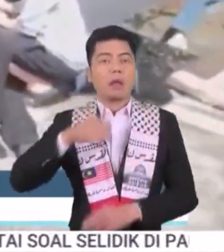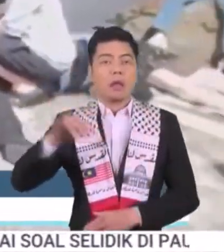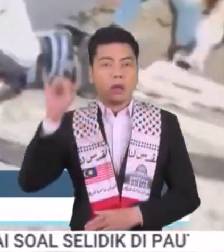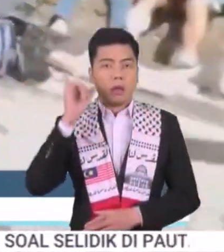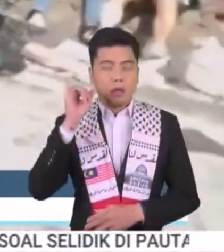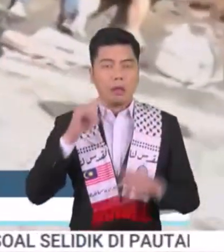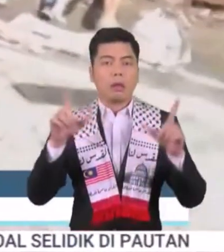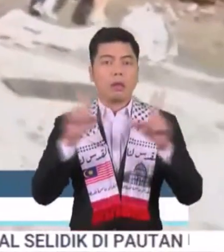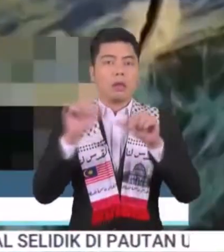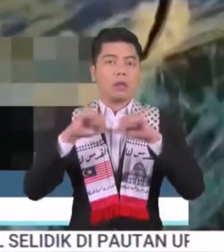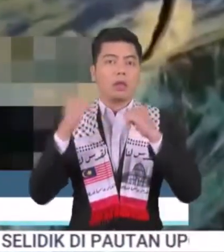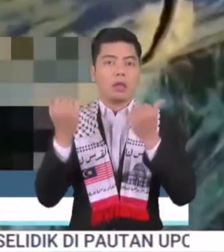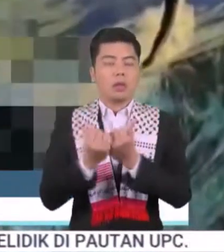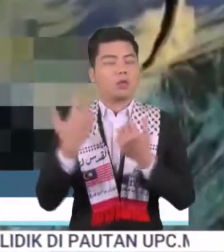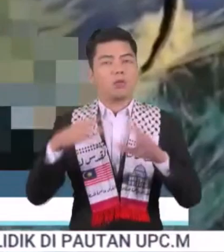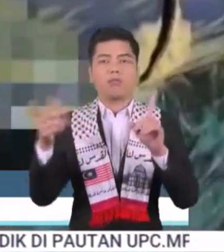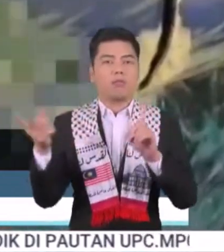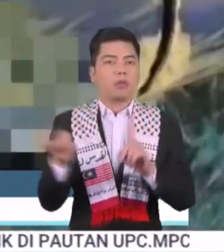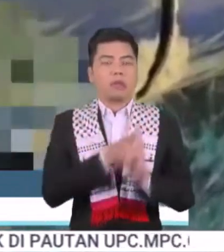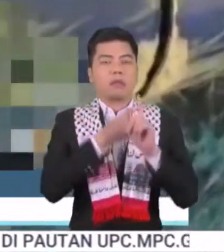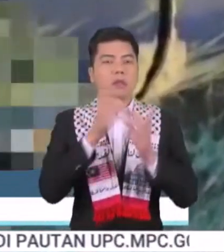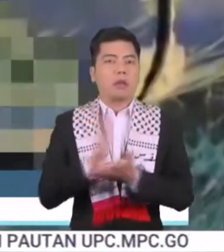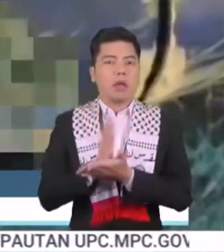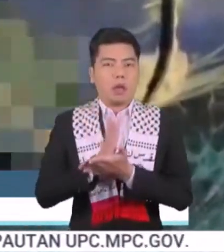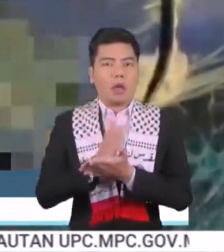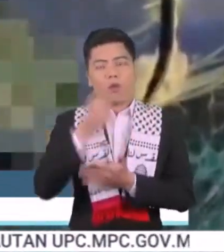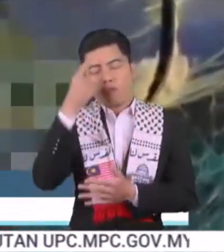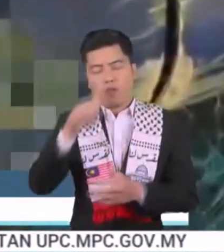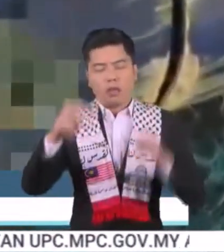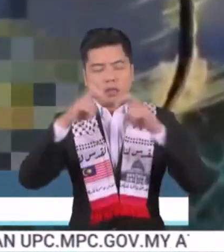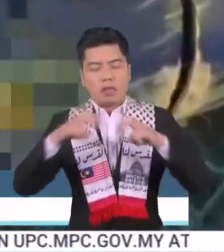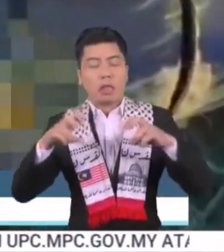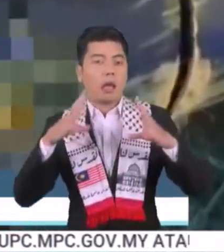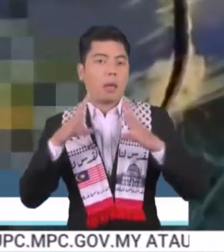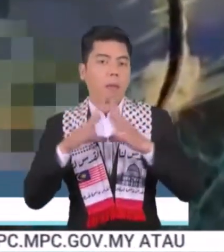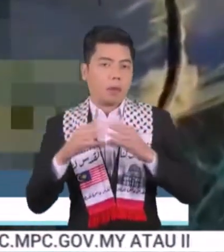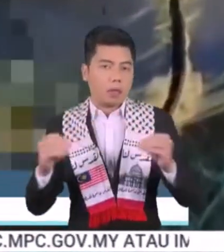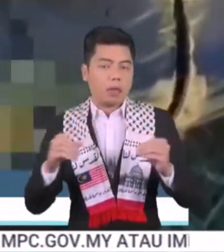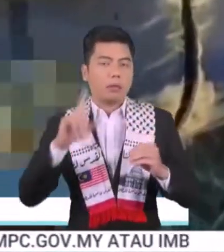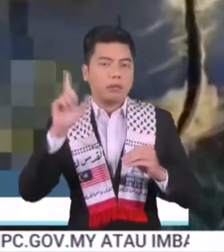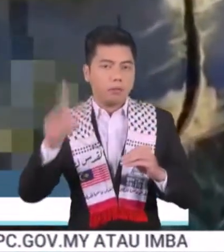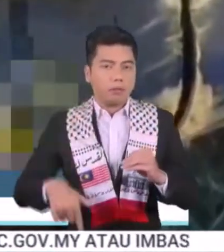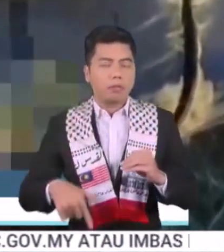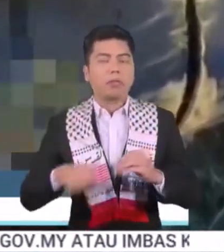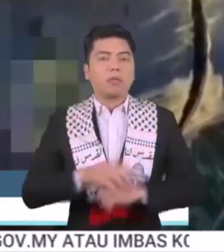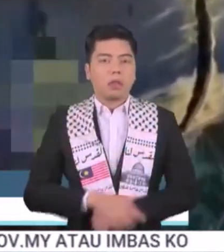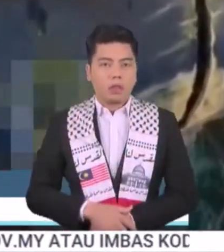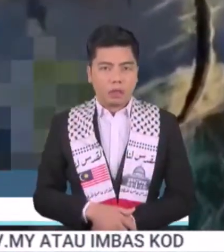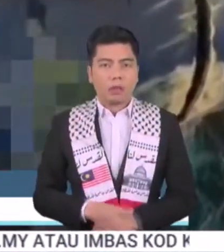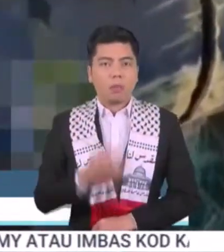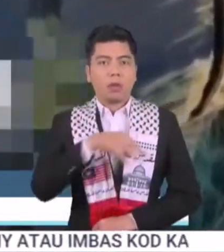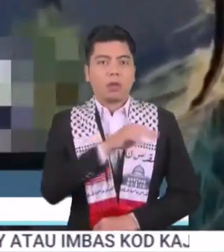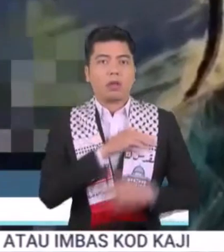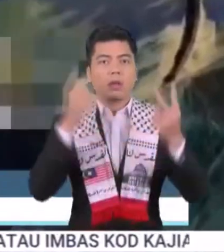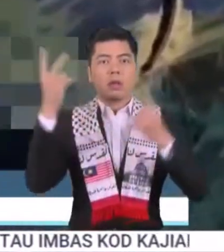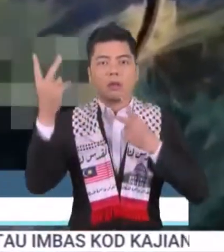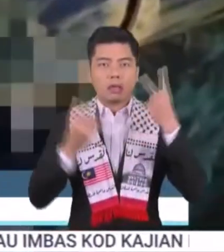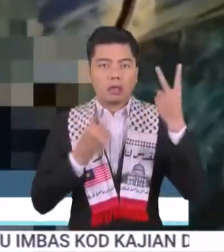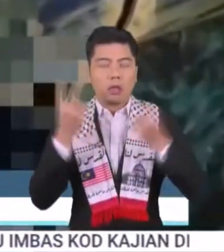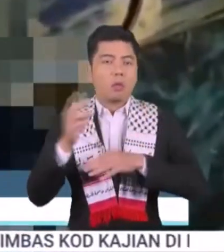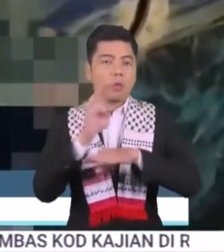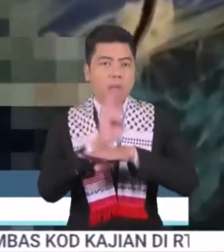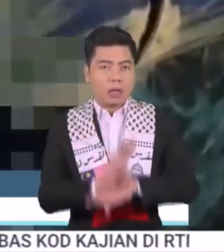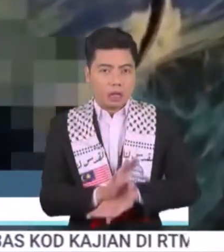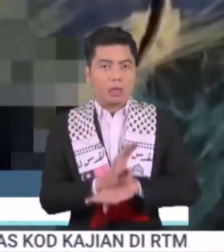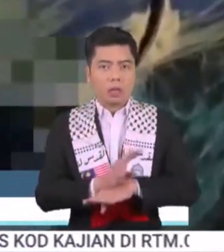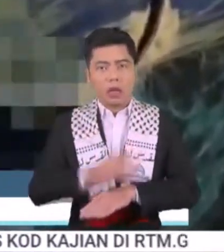lesen agensi pelancongan terbabit digantung sementara sehingga siasatan menyeluruh mengenai S khas itu selesai menteri pelancongan